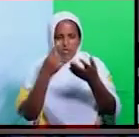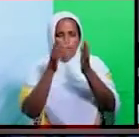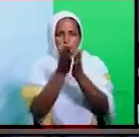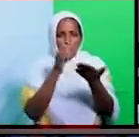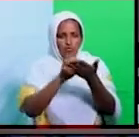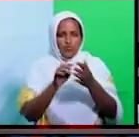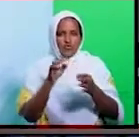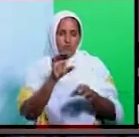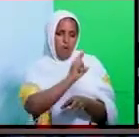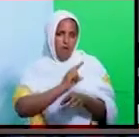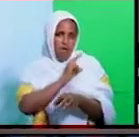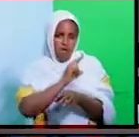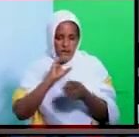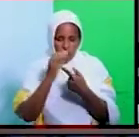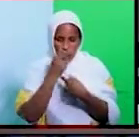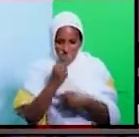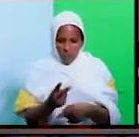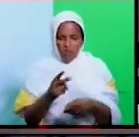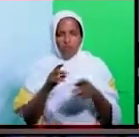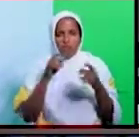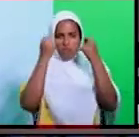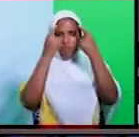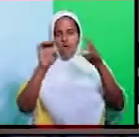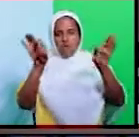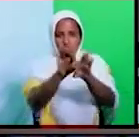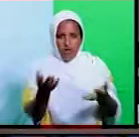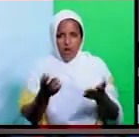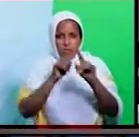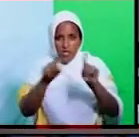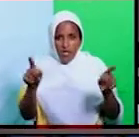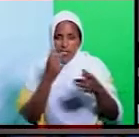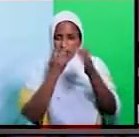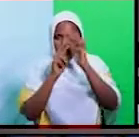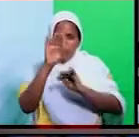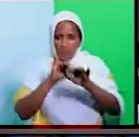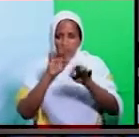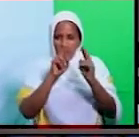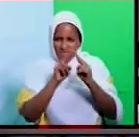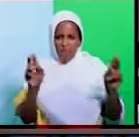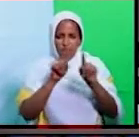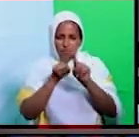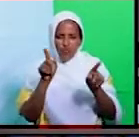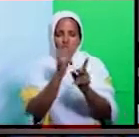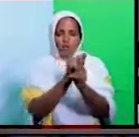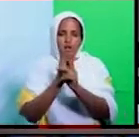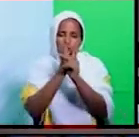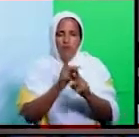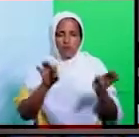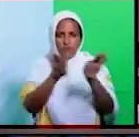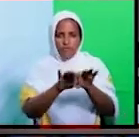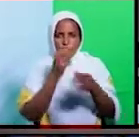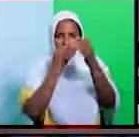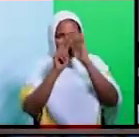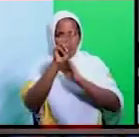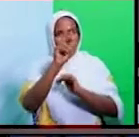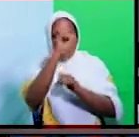ካልሆነ እንዲሁ ዝም ብለን በድፍረት ወደ ቅዱሳት መጽሐፍት ብንቀርብ ልናገኝ የሚገባውን ያህል ጥቅምና ህይወት ላናገኝ እንችላለን። እንደውም